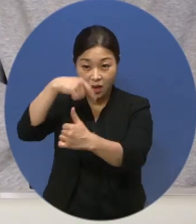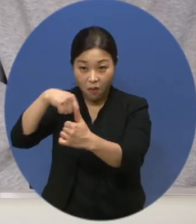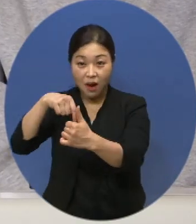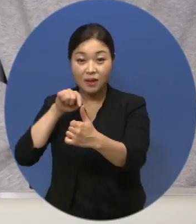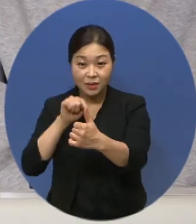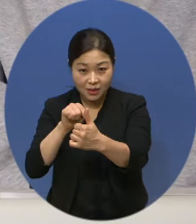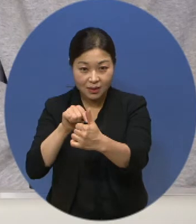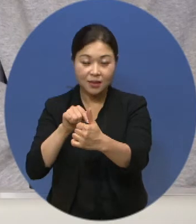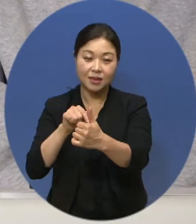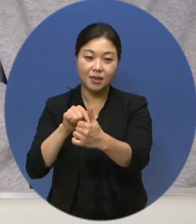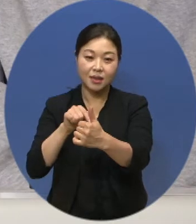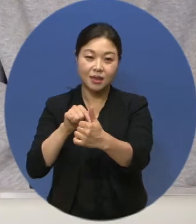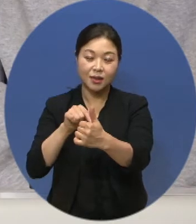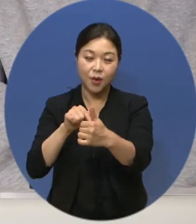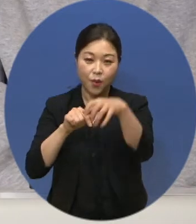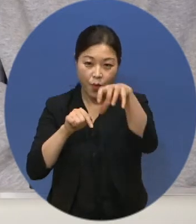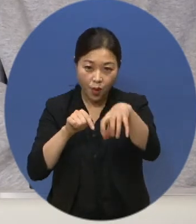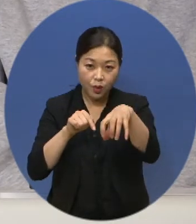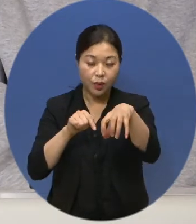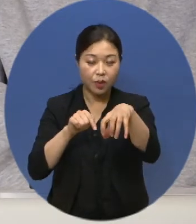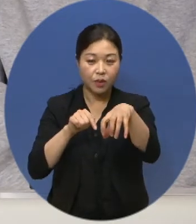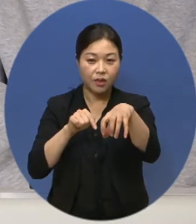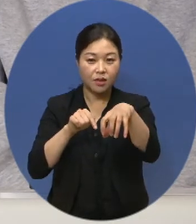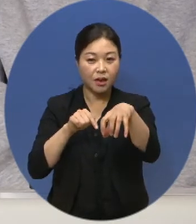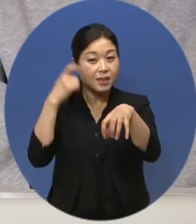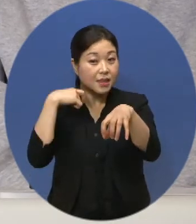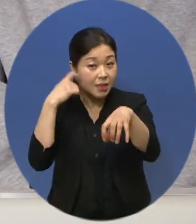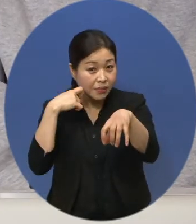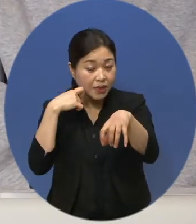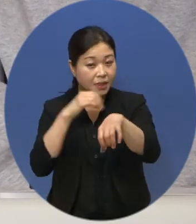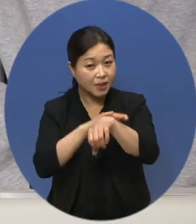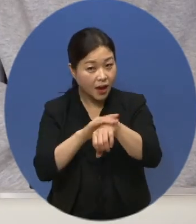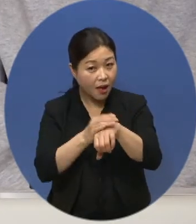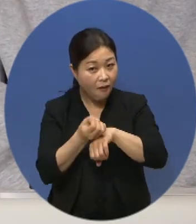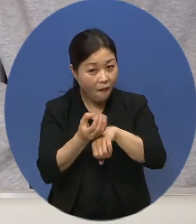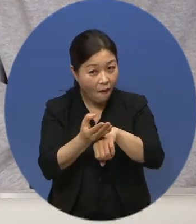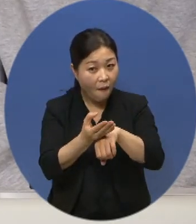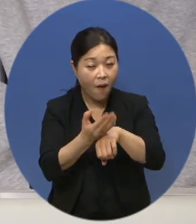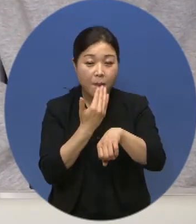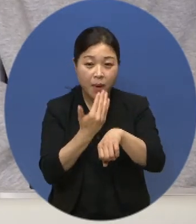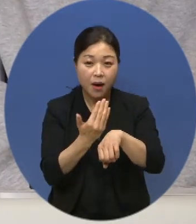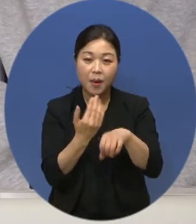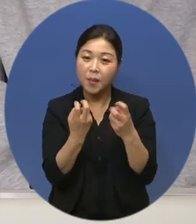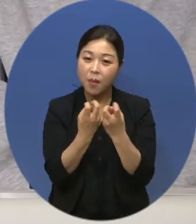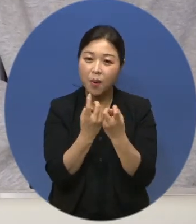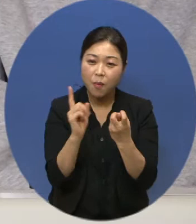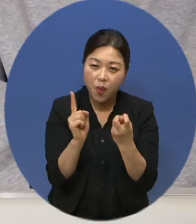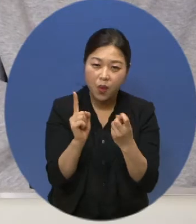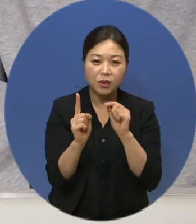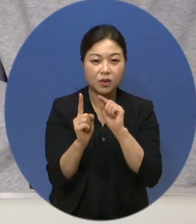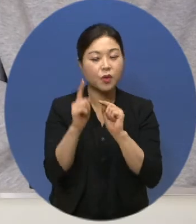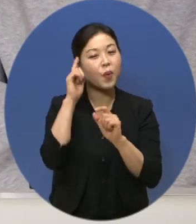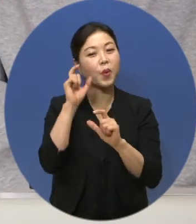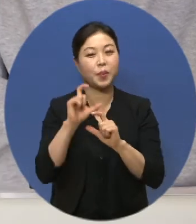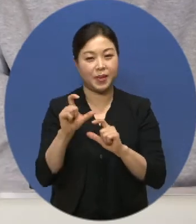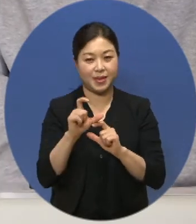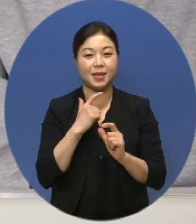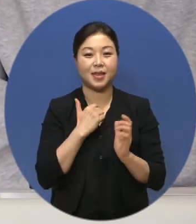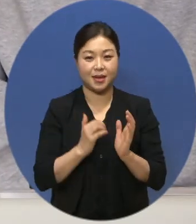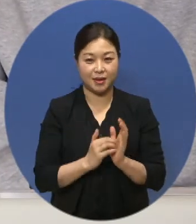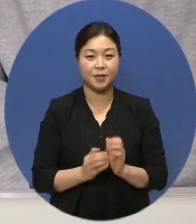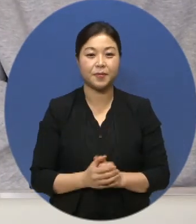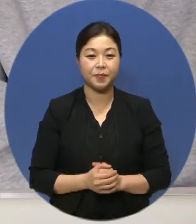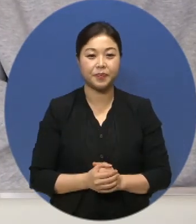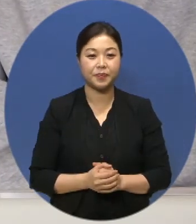순간순간들을 어떻게 이 공간과 분위기를 같이 좀 전달해 드릴 수 있을까? 그런 것들을 조금 고민을 했었고 그런